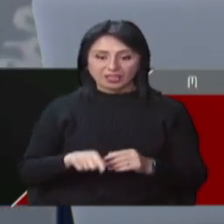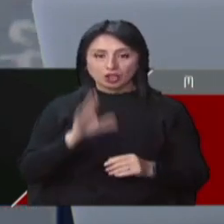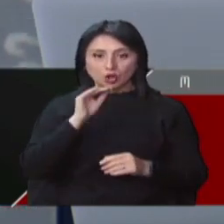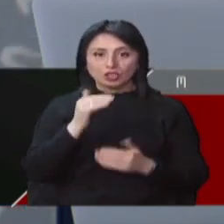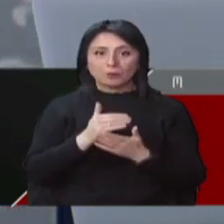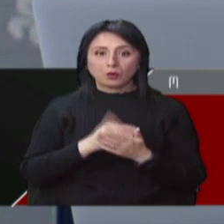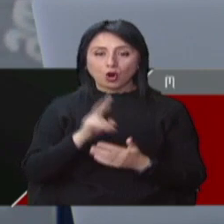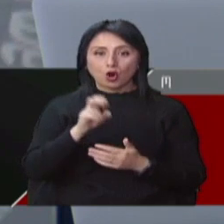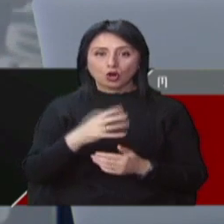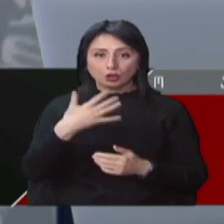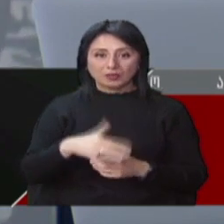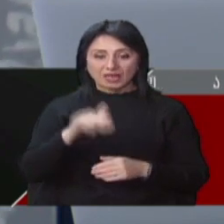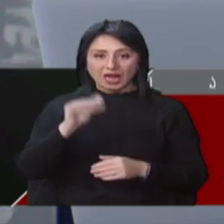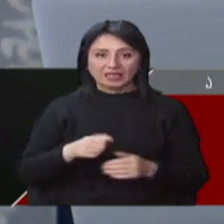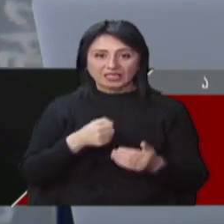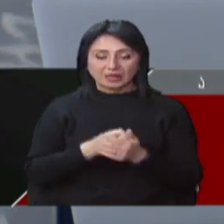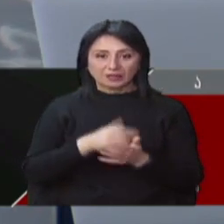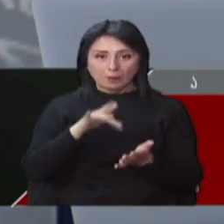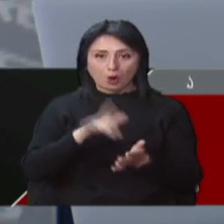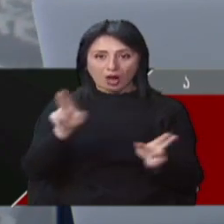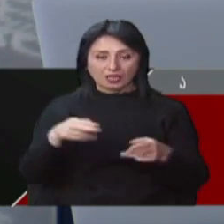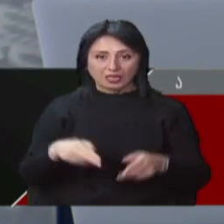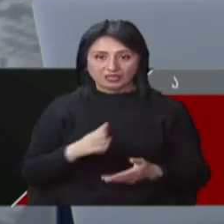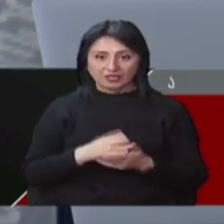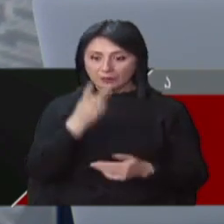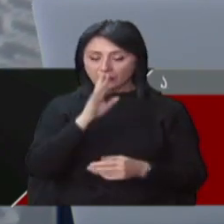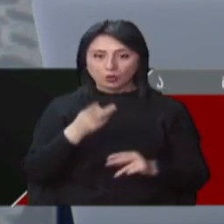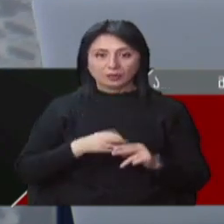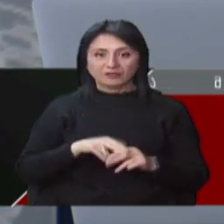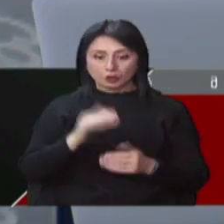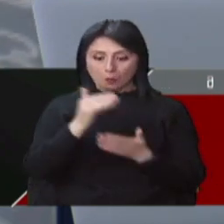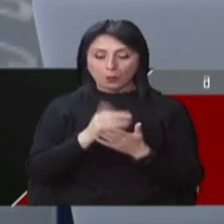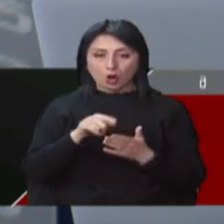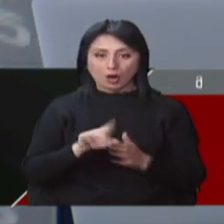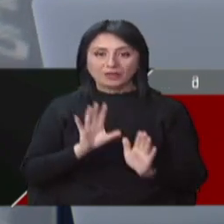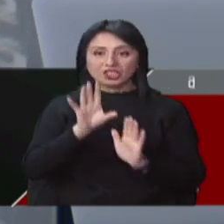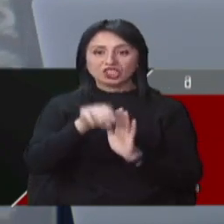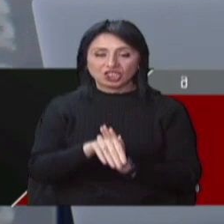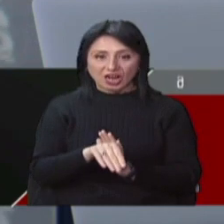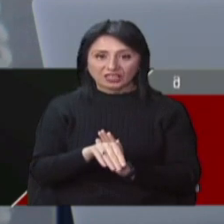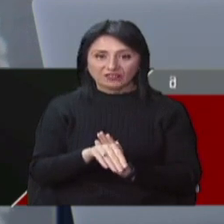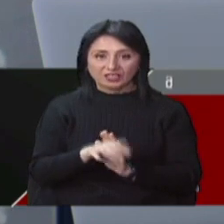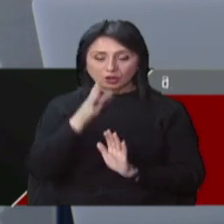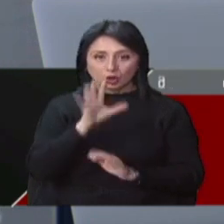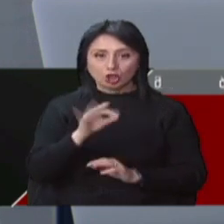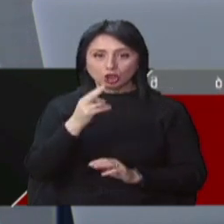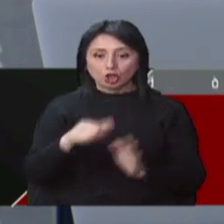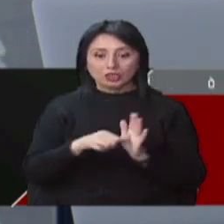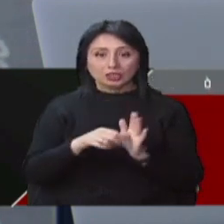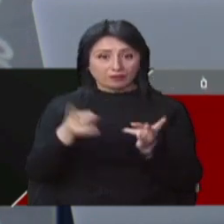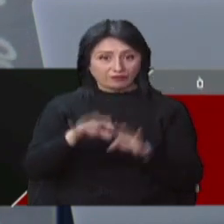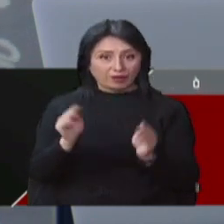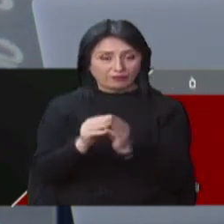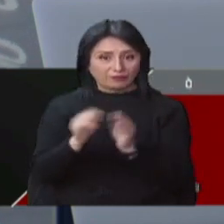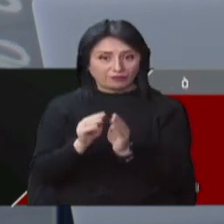როცა პროგრამა 250,000-მდე მოქალაქეზეა გათვლილი. მიუხედავად იმისა, რომ პროგრამაში ჩართვის ის ფონზე სოციალური შემწეობები და